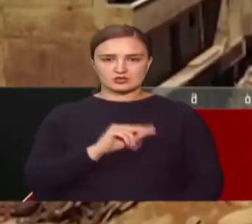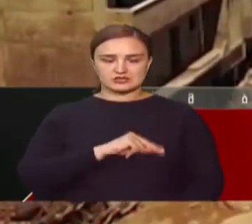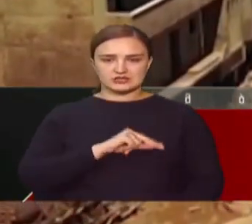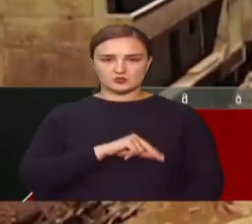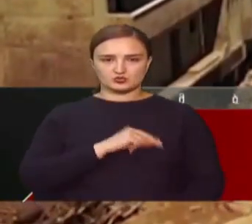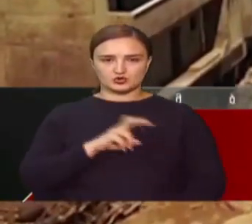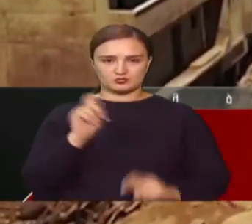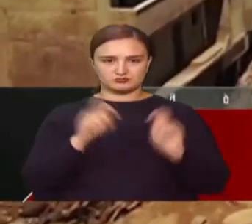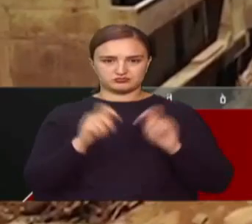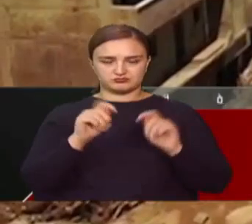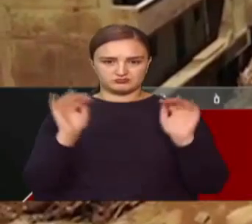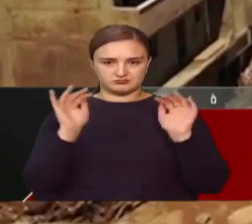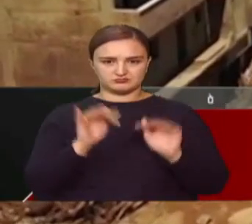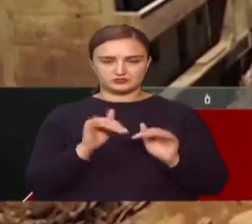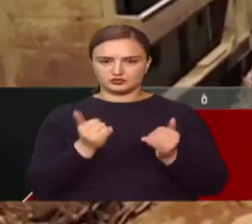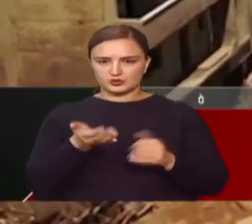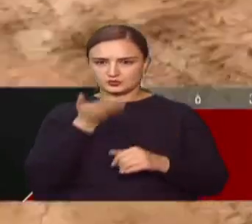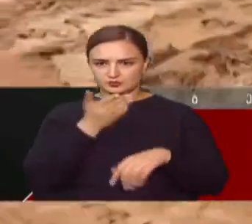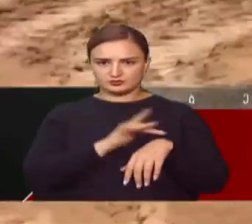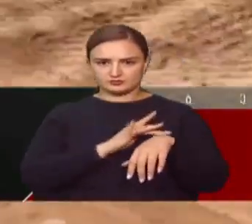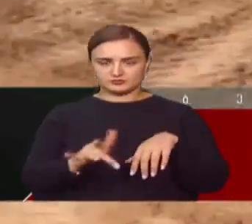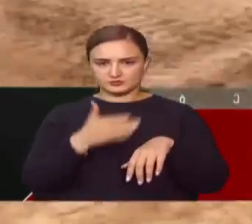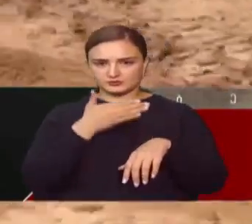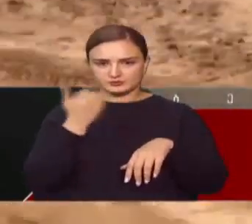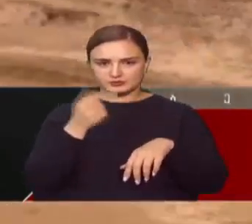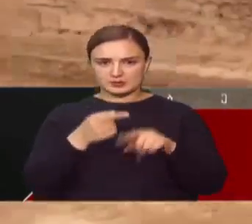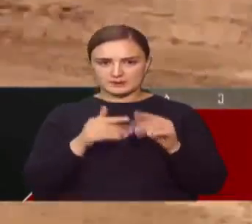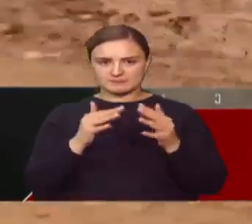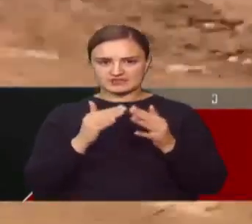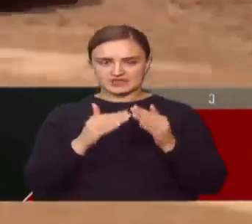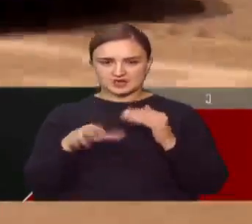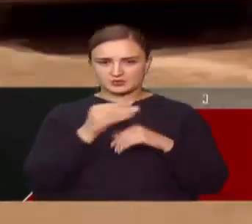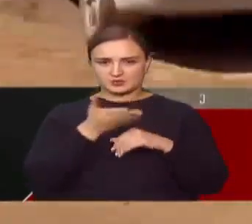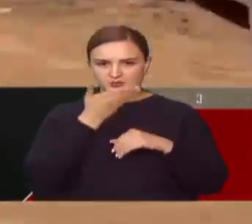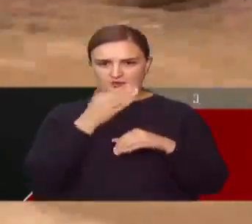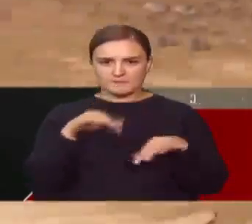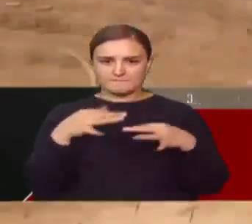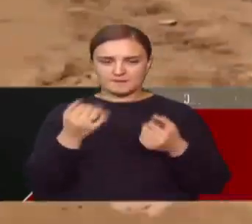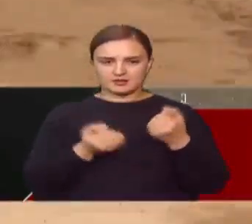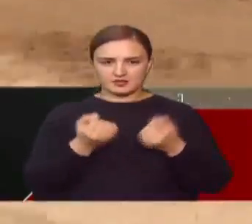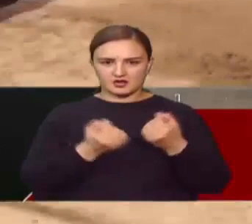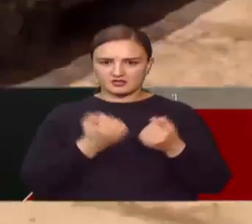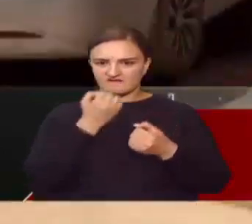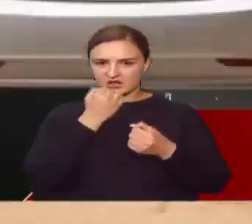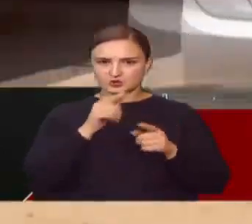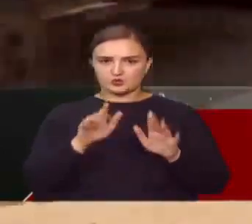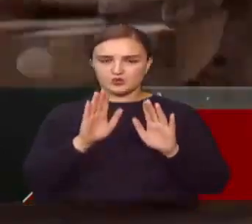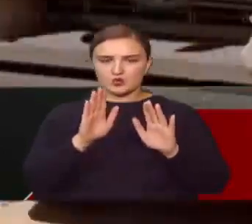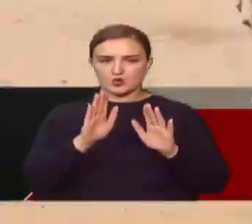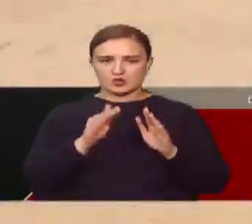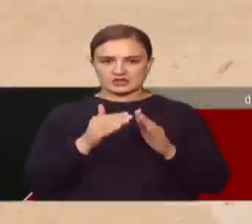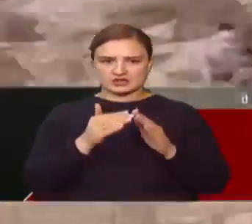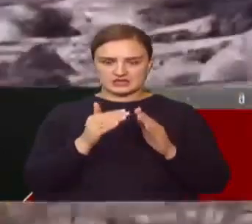სამუშაოსთვის ჩადიოდნენ, ახლა ფაქტობრივად აღარ არსებობს. განადგურებულია სახლები, მანქანები და ინფრასტრუქტურა. ქალაქში მხოლოდ